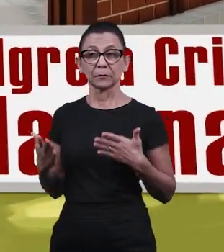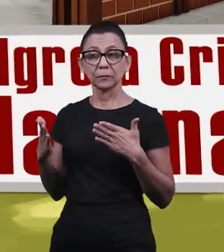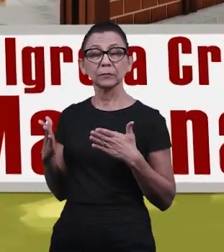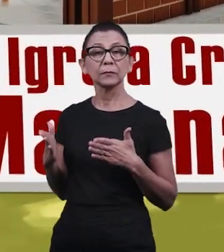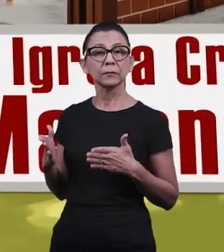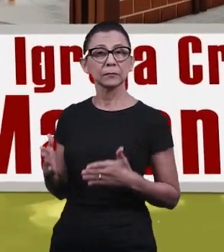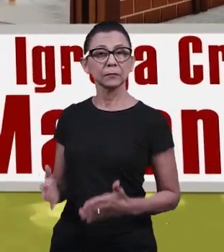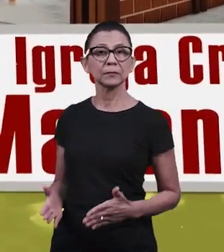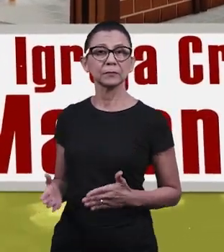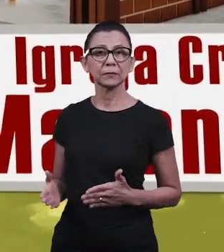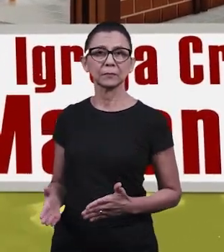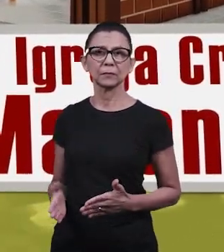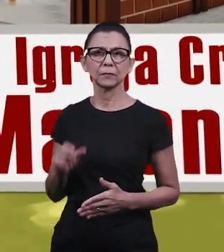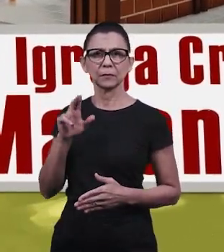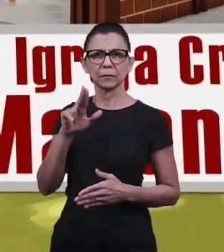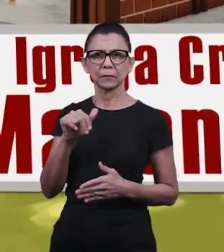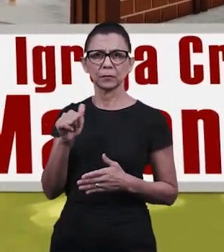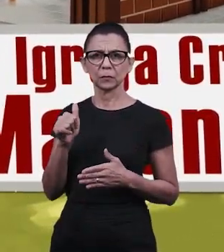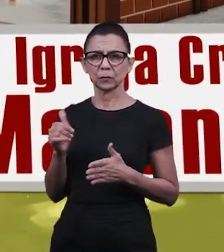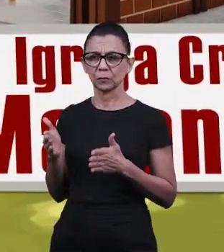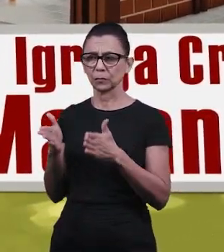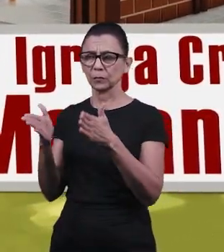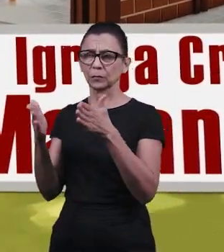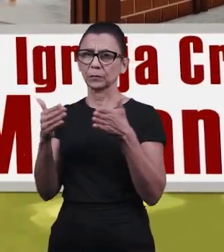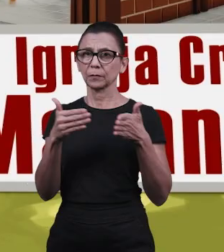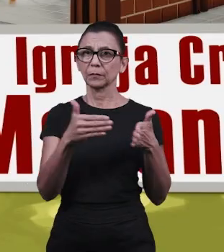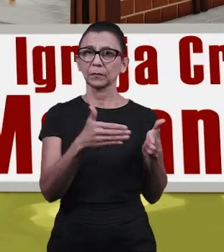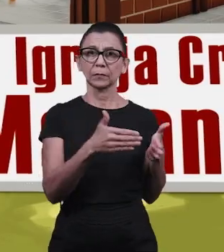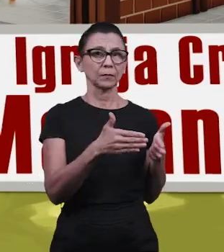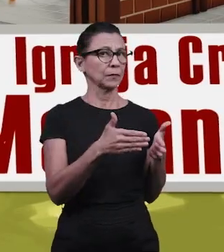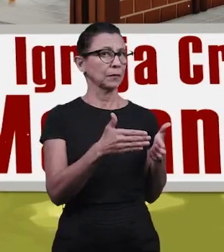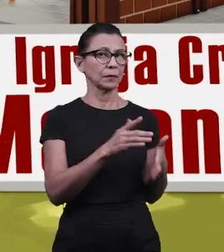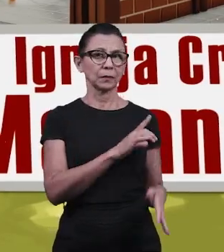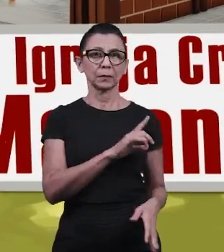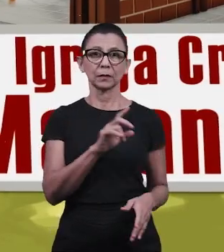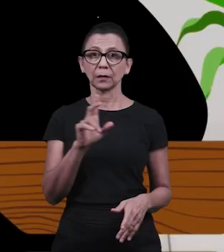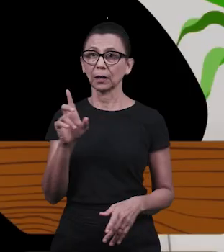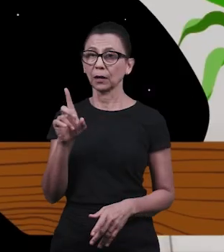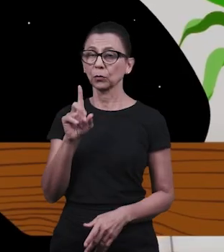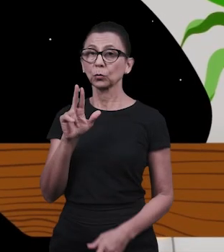Овечка, никогда не оставляй своего стада.